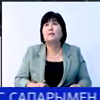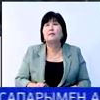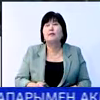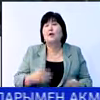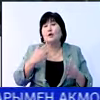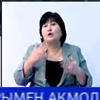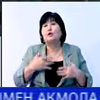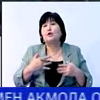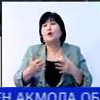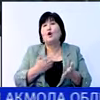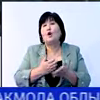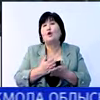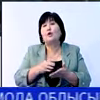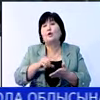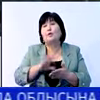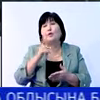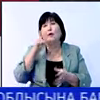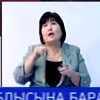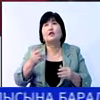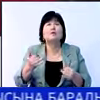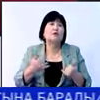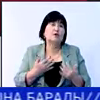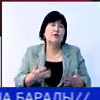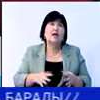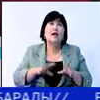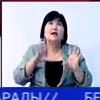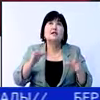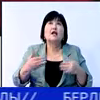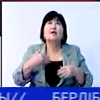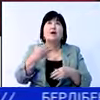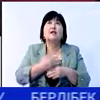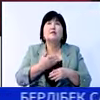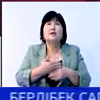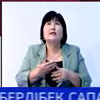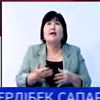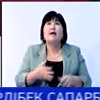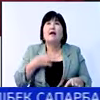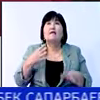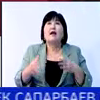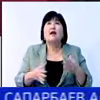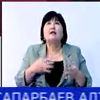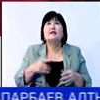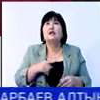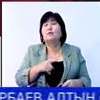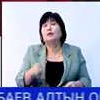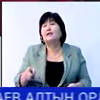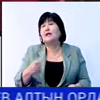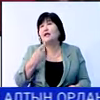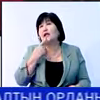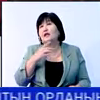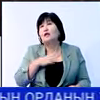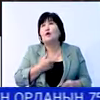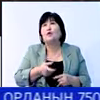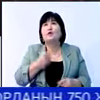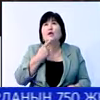Бұл роль ең сүйікті рольдерімнің бірі болып қалатын шығар мен үшін. Жалпы спектакль дайындық барысында қиын өтті, өте